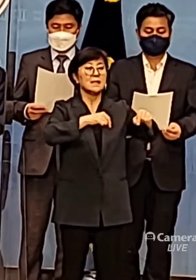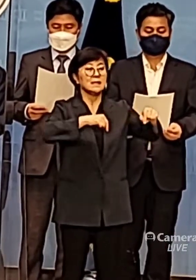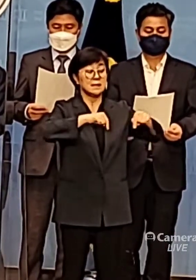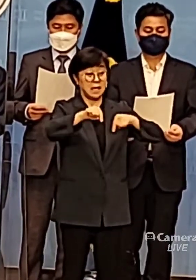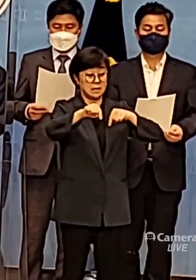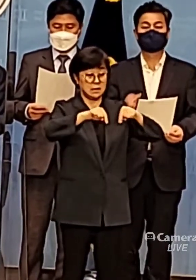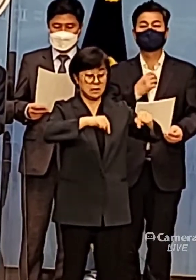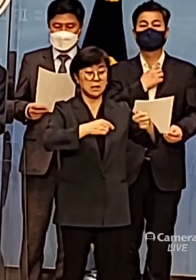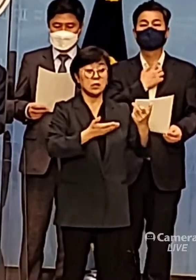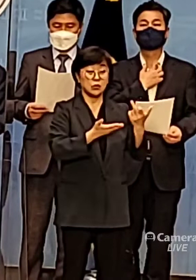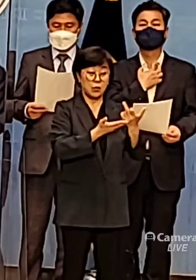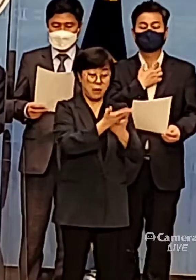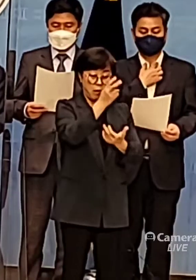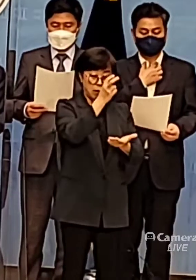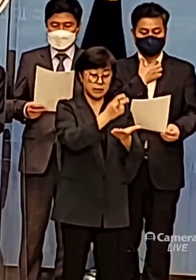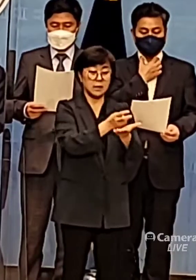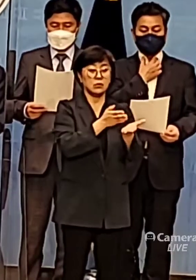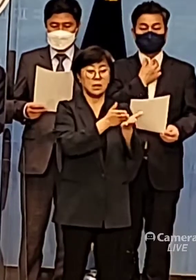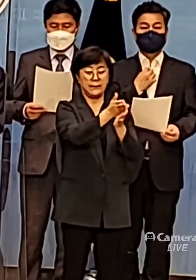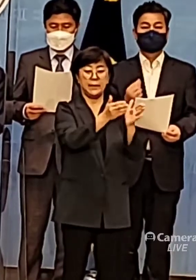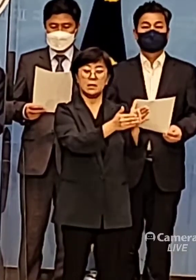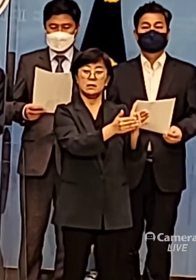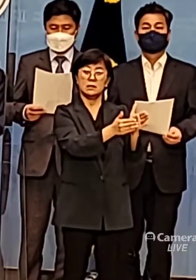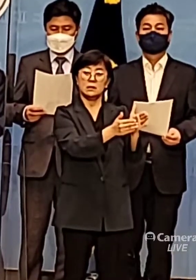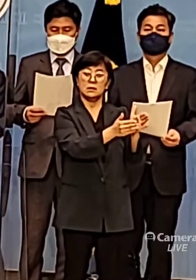강원특별자치도법이 통과가 되었습니다.